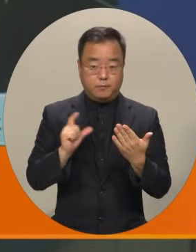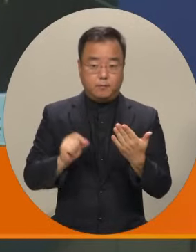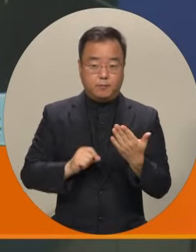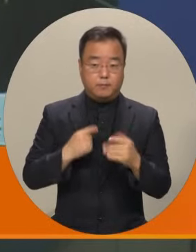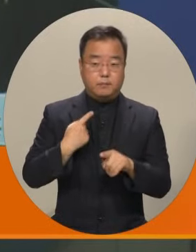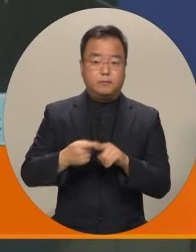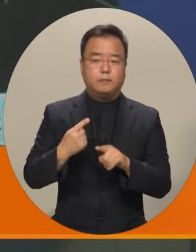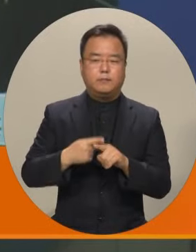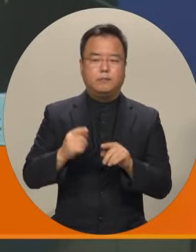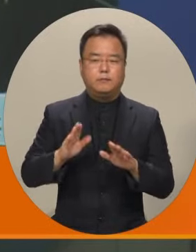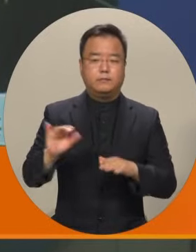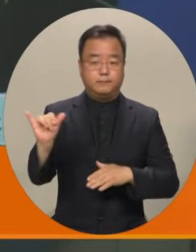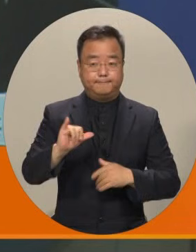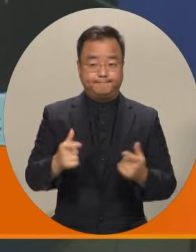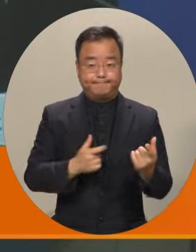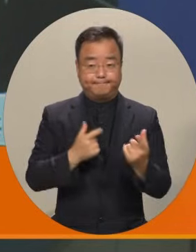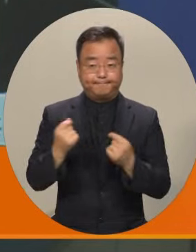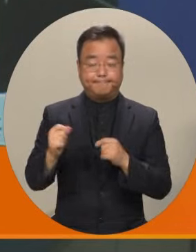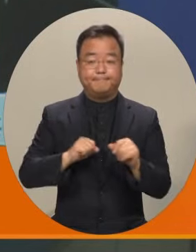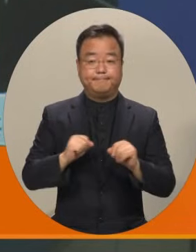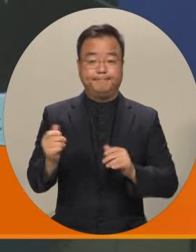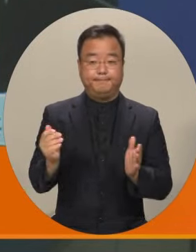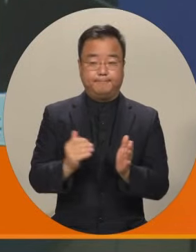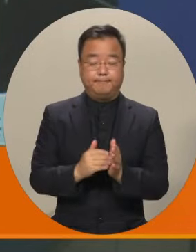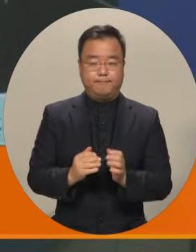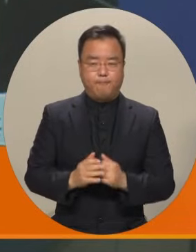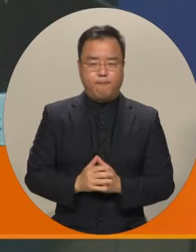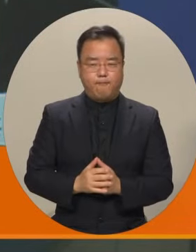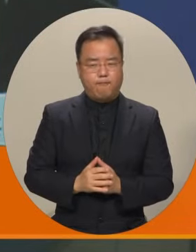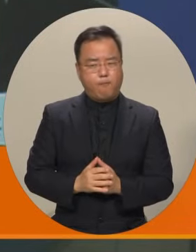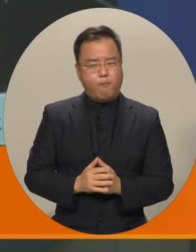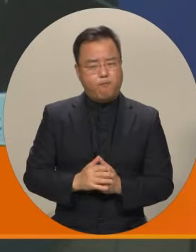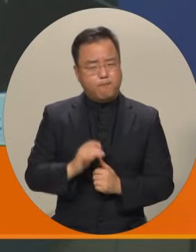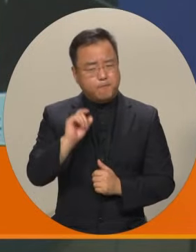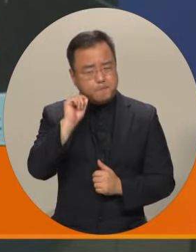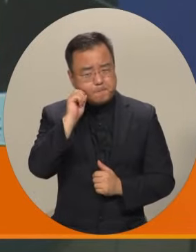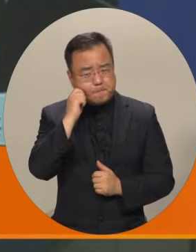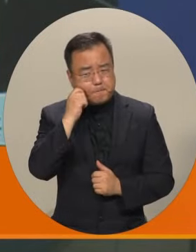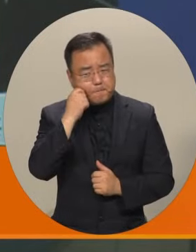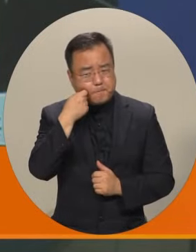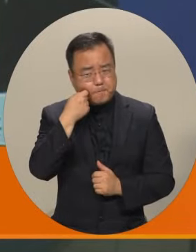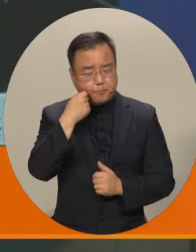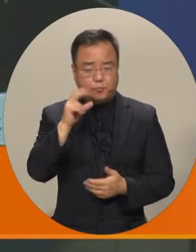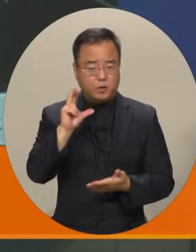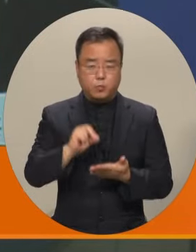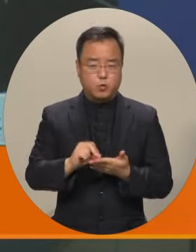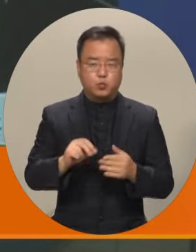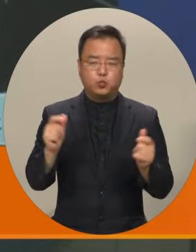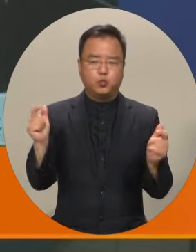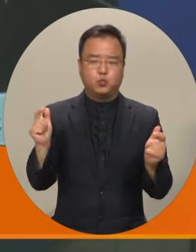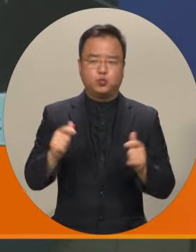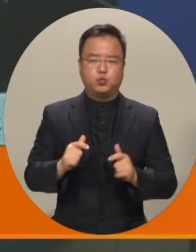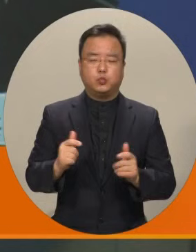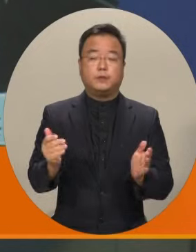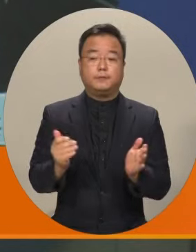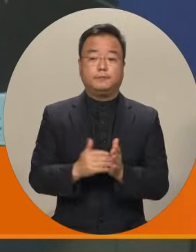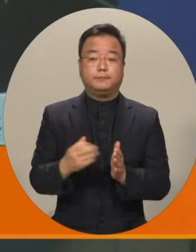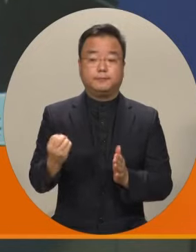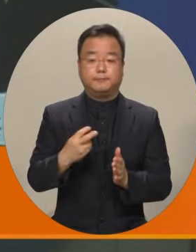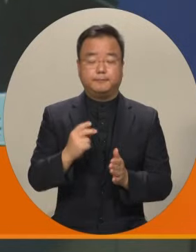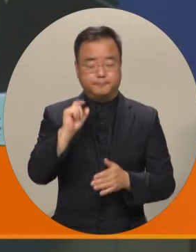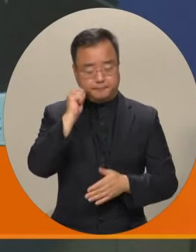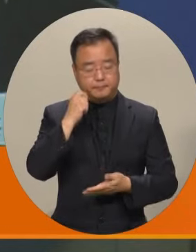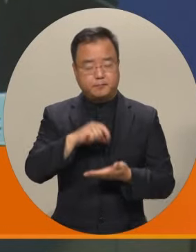오늘 전국에서 일제히 지어졌습니다 지나치게 난해한 문항을 줄이고 적정 난이도를 유지하려고